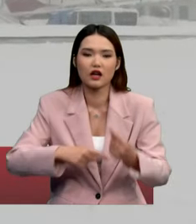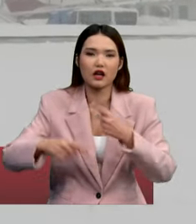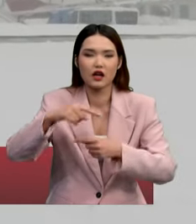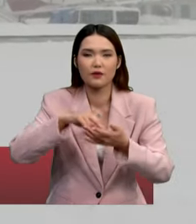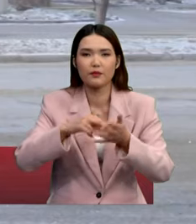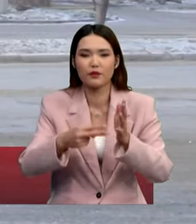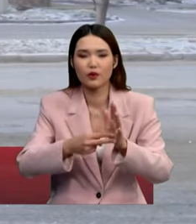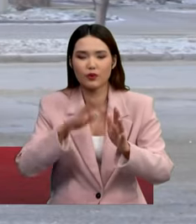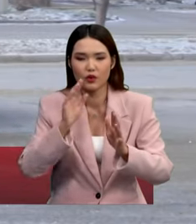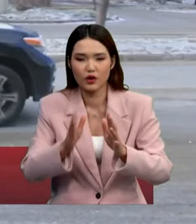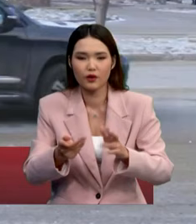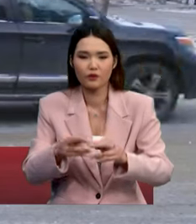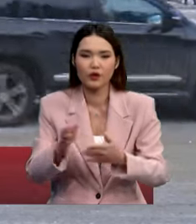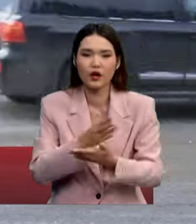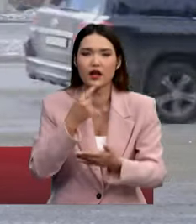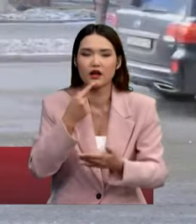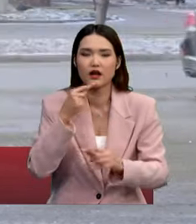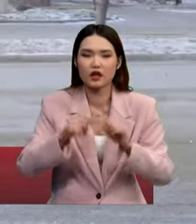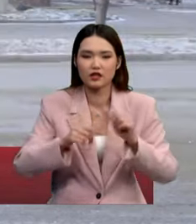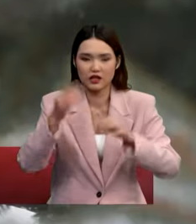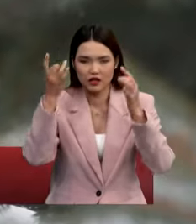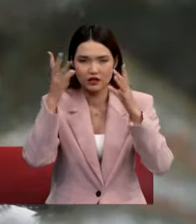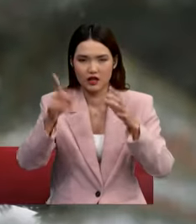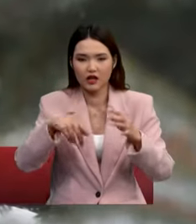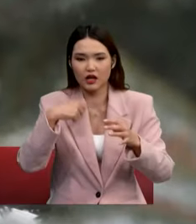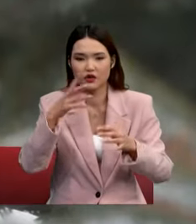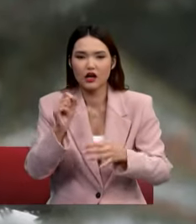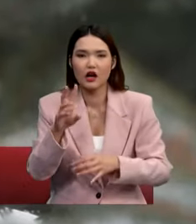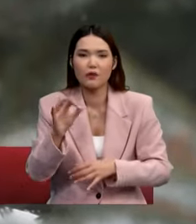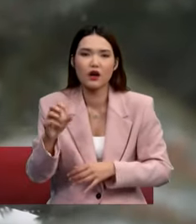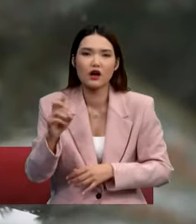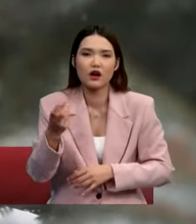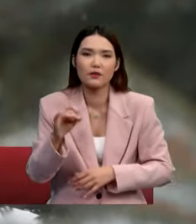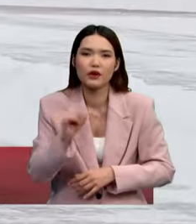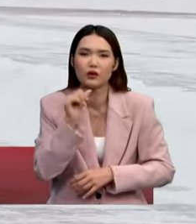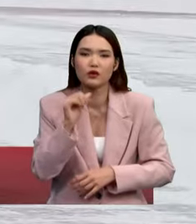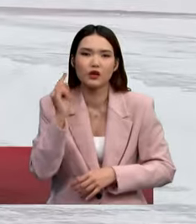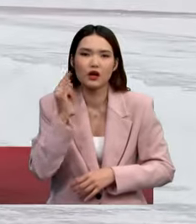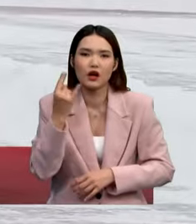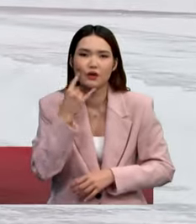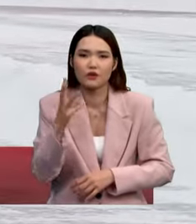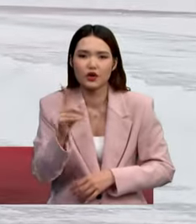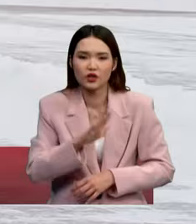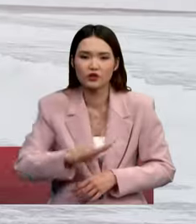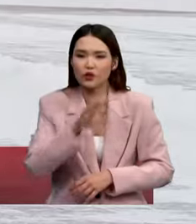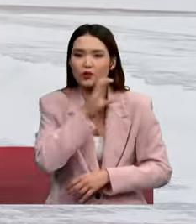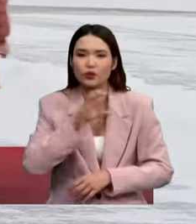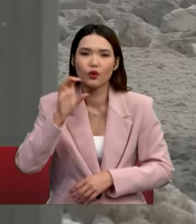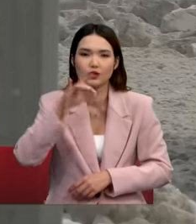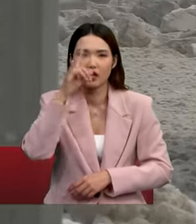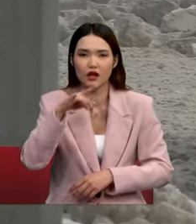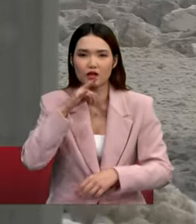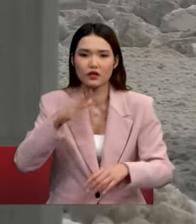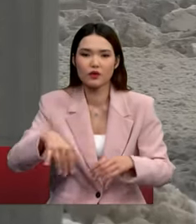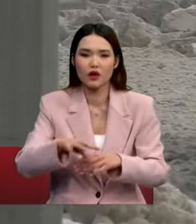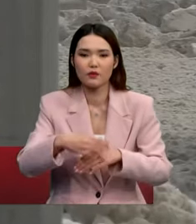жоспары да осы еді. Содан болар ана тілінде анық сөйлейтіндерді Ақмола, Абай, Қостанай, Павлодар, Шығыс және солтүстік Қазақстан